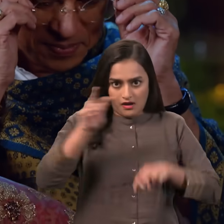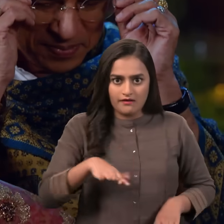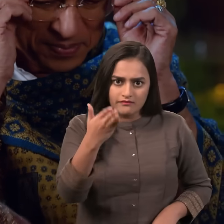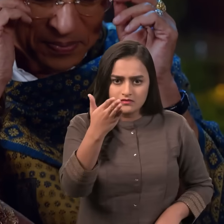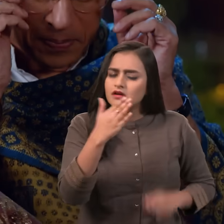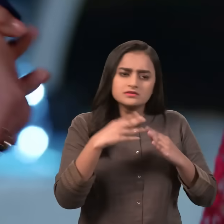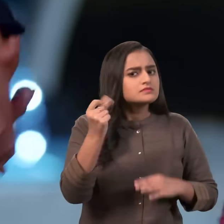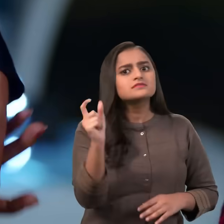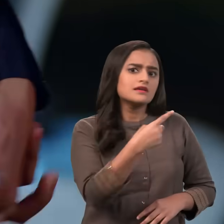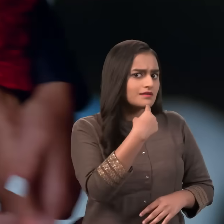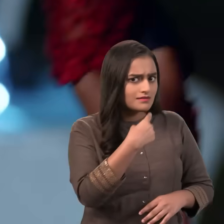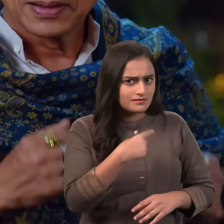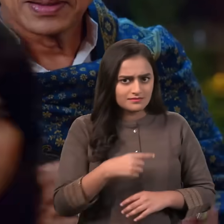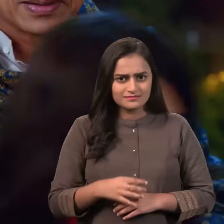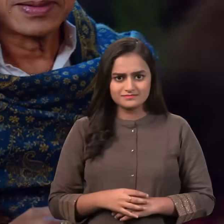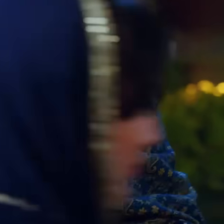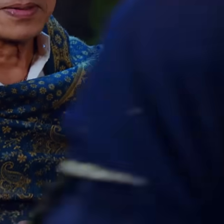रही है। चल जल्दी अंदर।